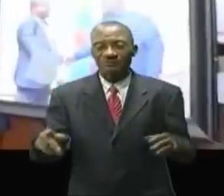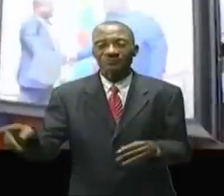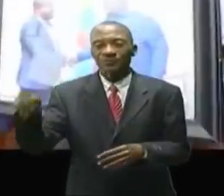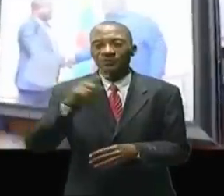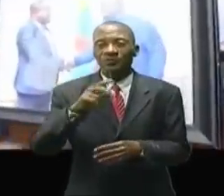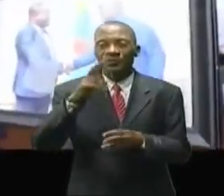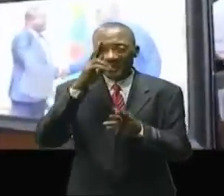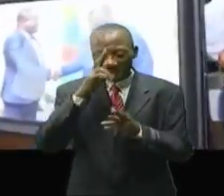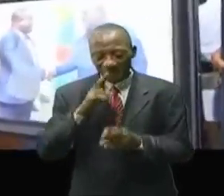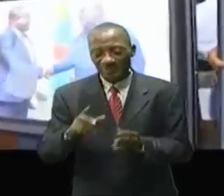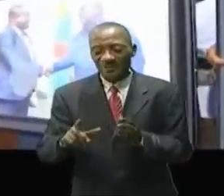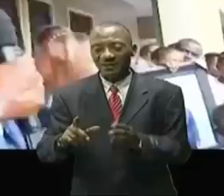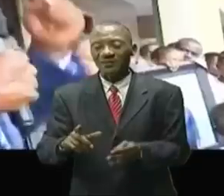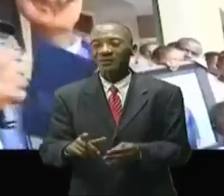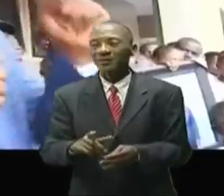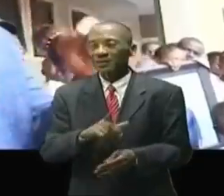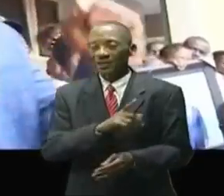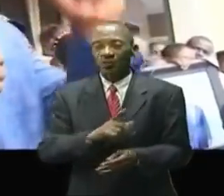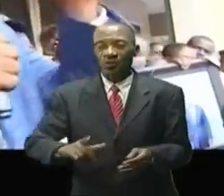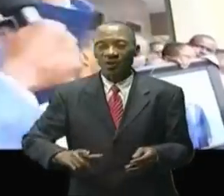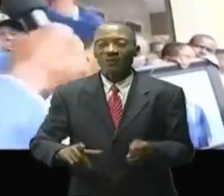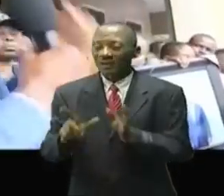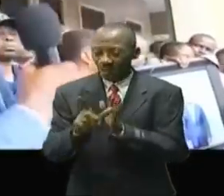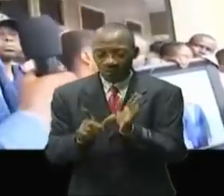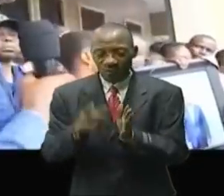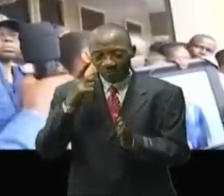Félix-Antoine Tshisekedi Tshilombo. Vous êtes devenus